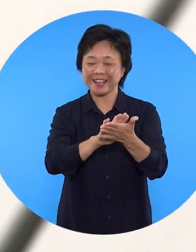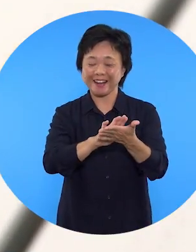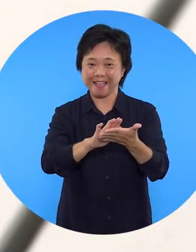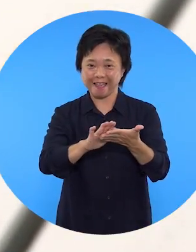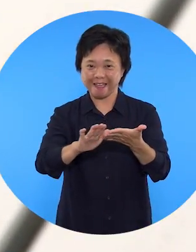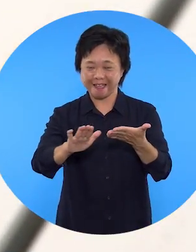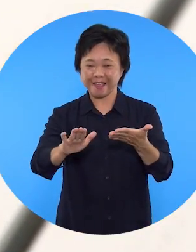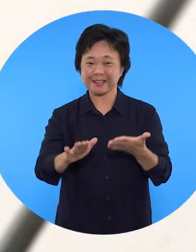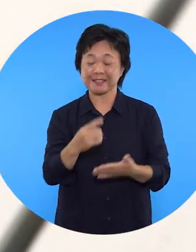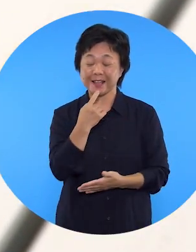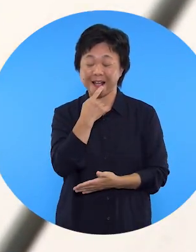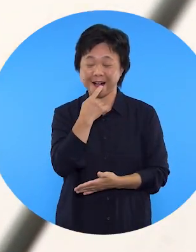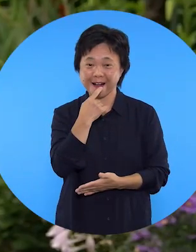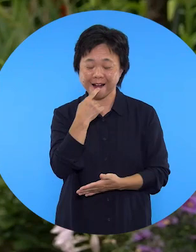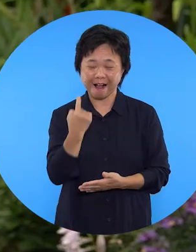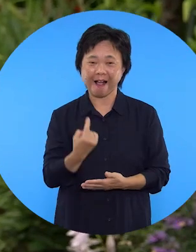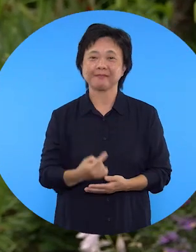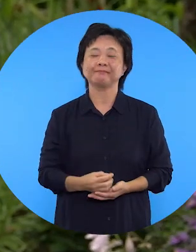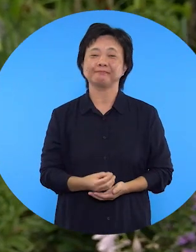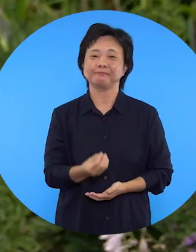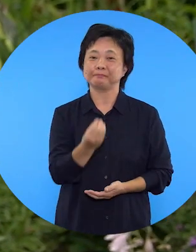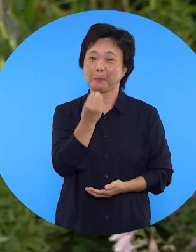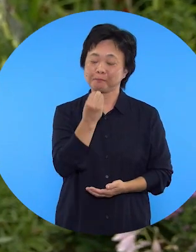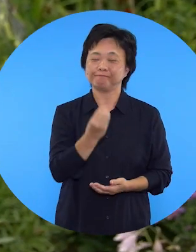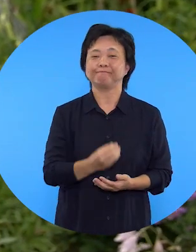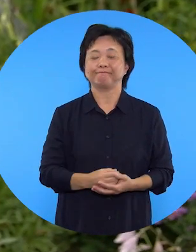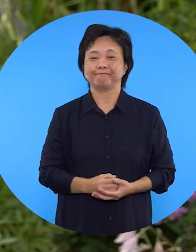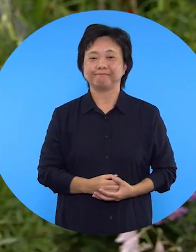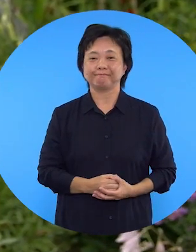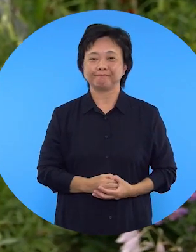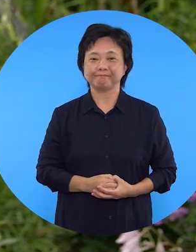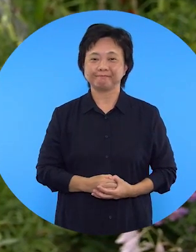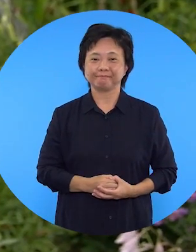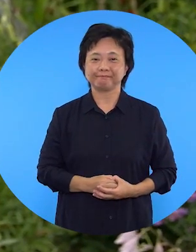きれいですね真っ赤でいただきます